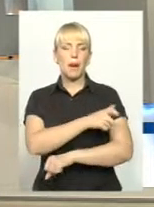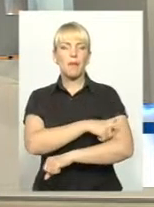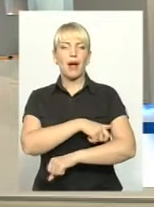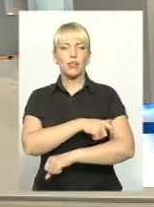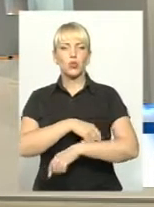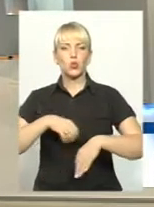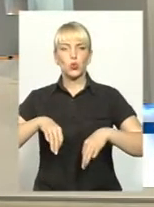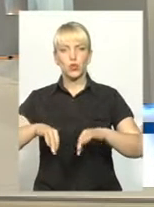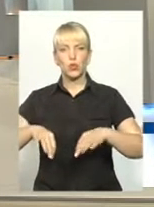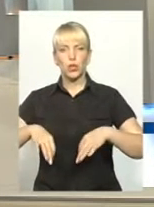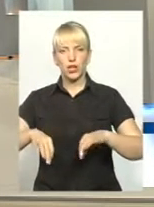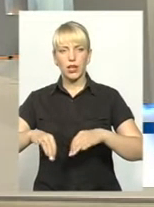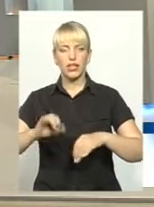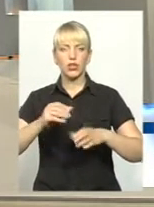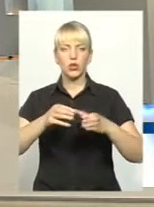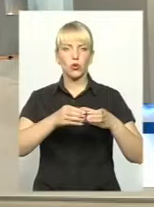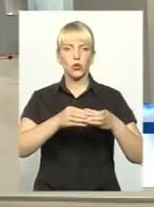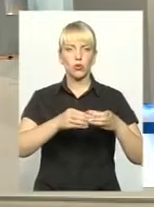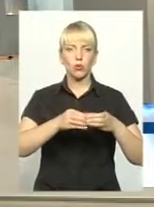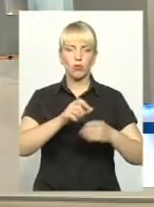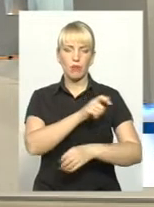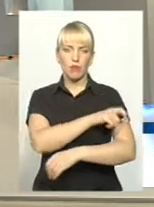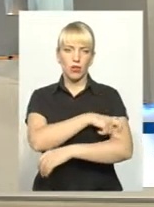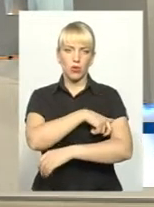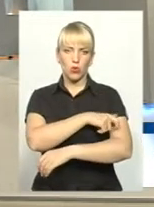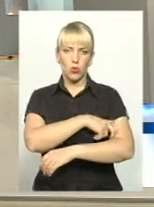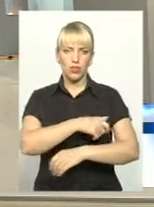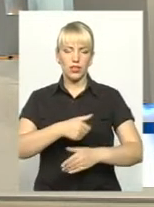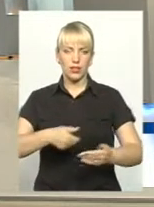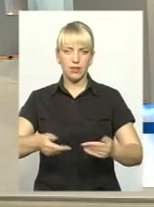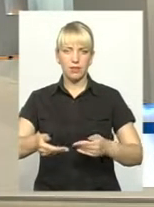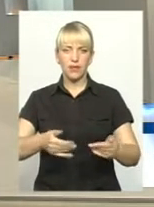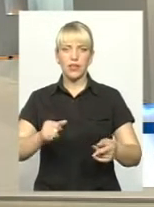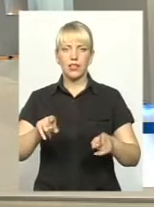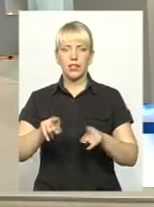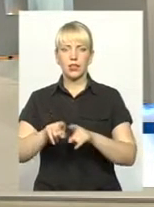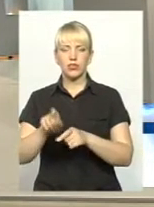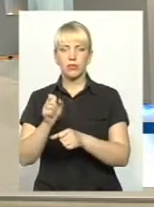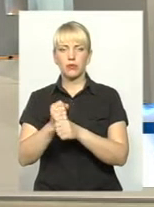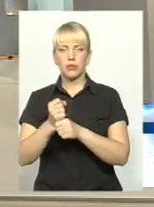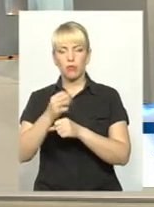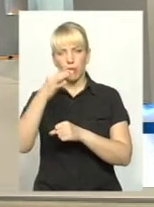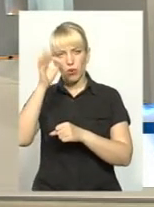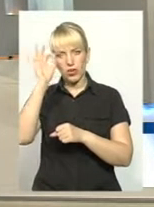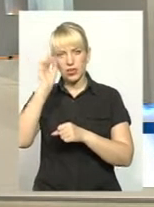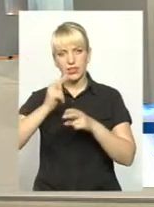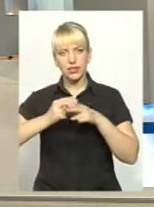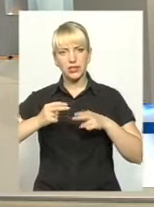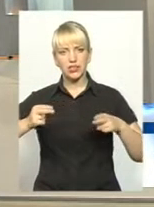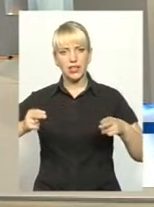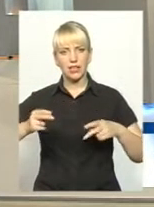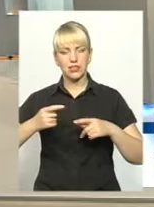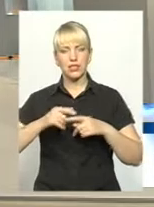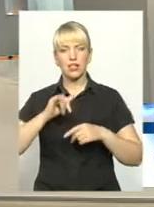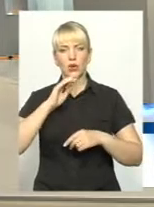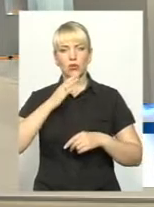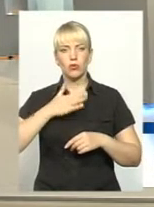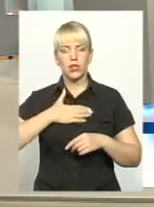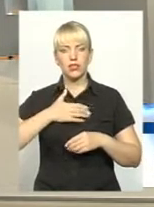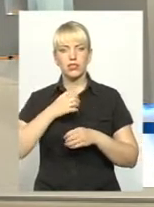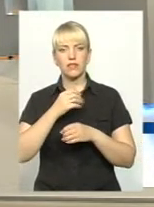запрацювали групи реагування патрульної поліції. На території Хмельницької області запрацювали поліцейські станції. Саме в нашій